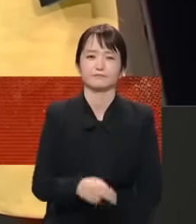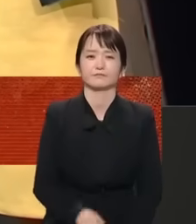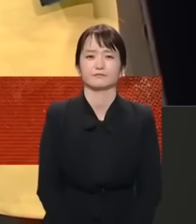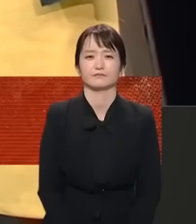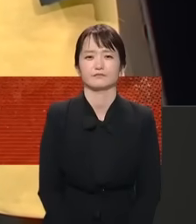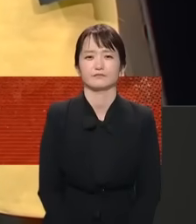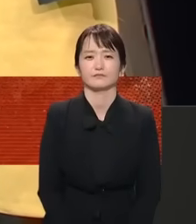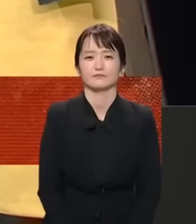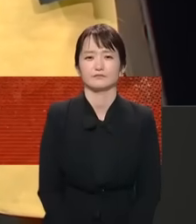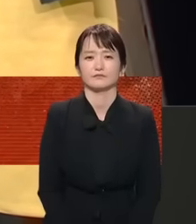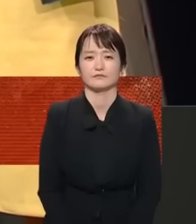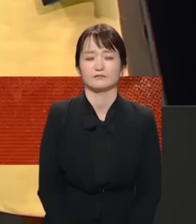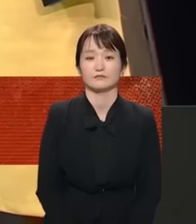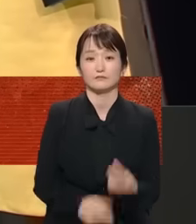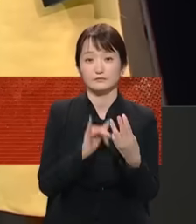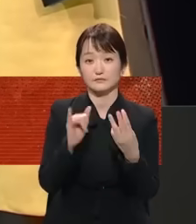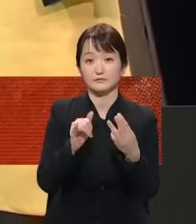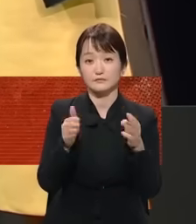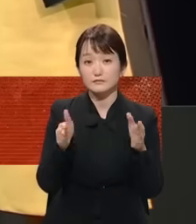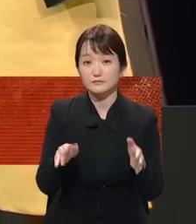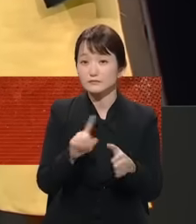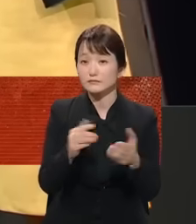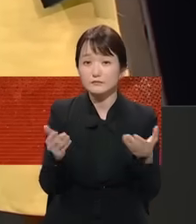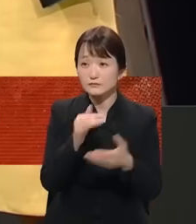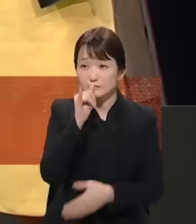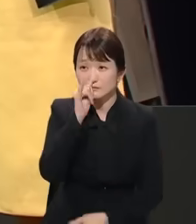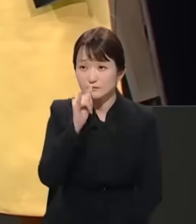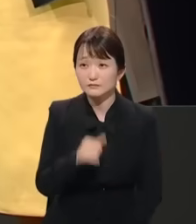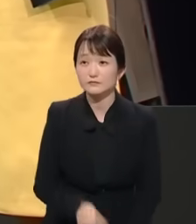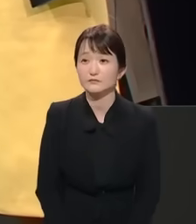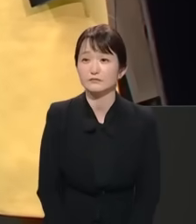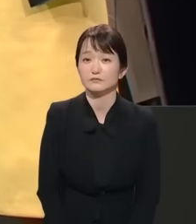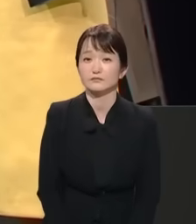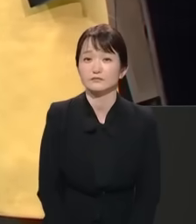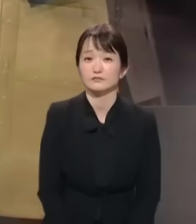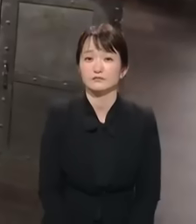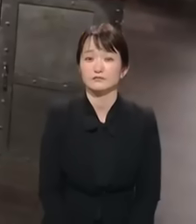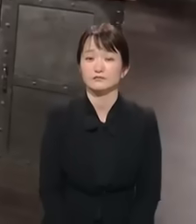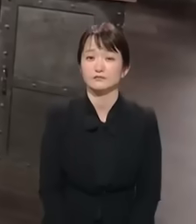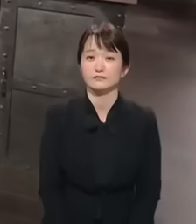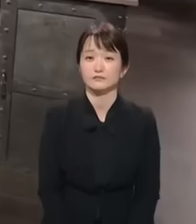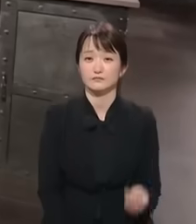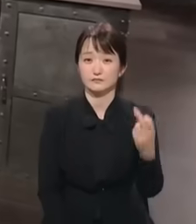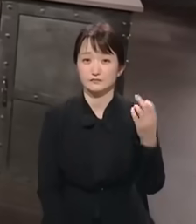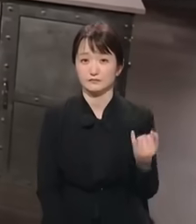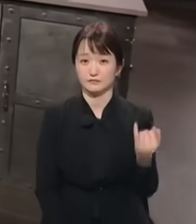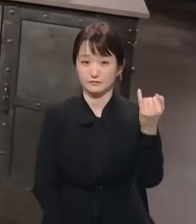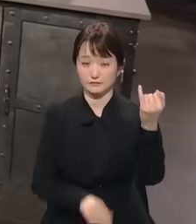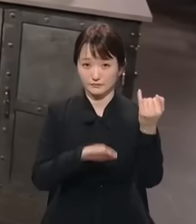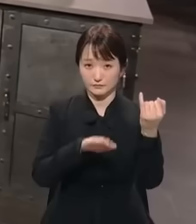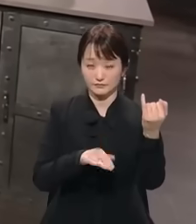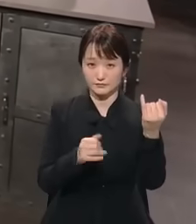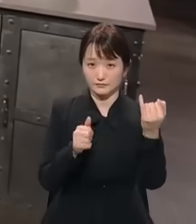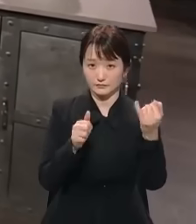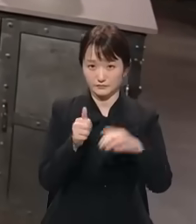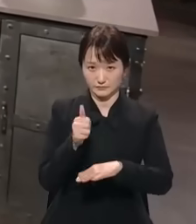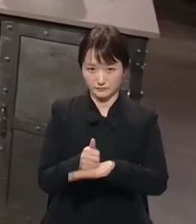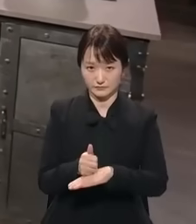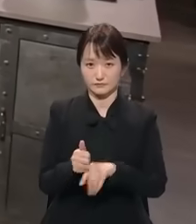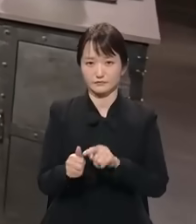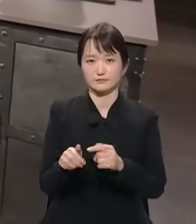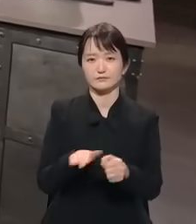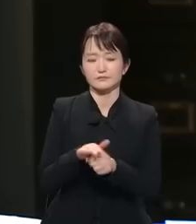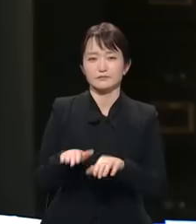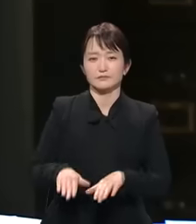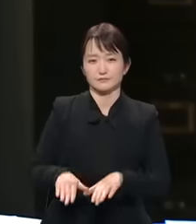갔다고 하는데요. 대체 이들 사이에 무슨 일이 있었던 걸까요? 형과 누나 밑에서 늦둥이 막내로 사랑받으면서